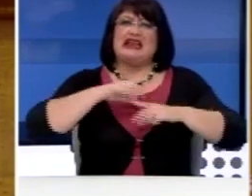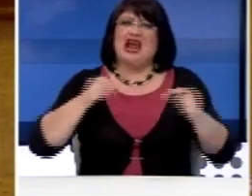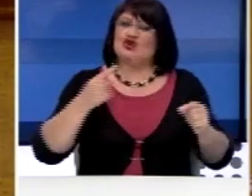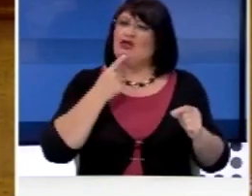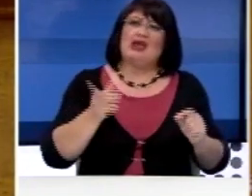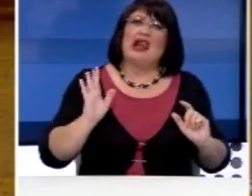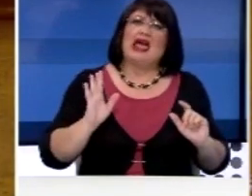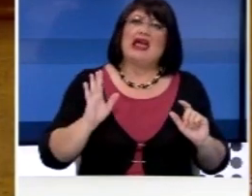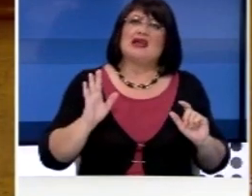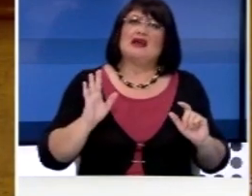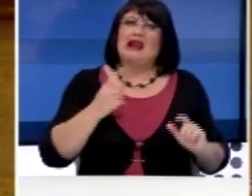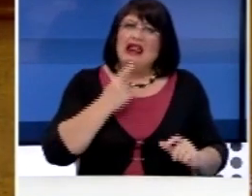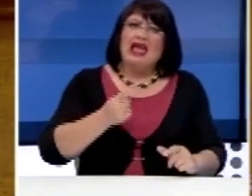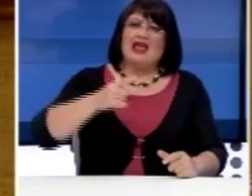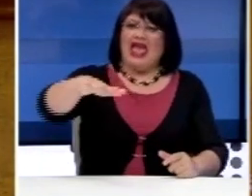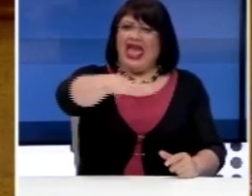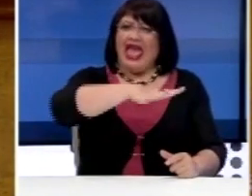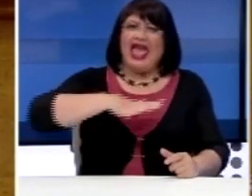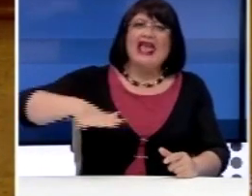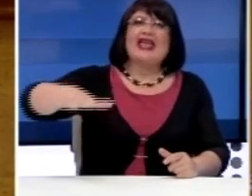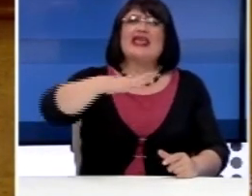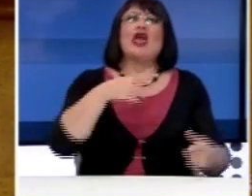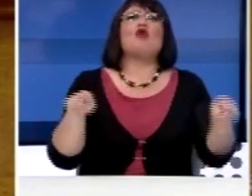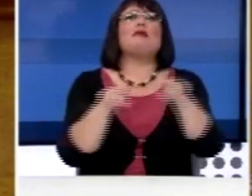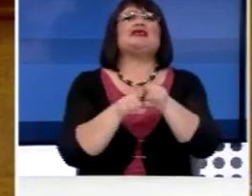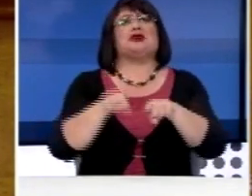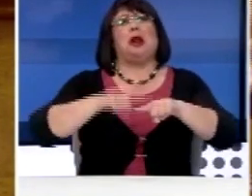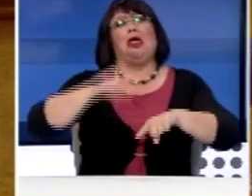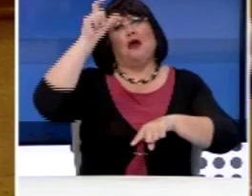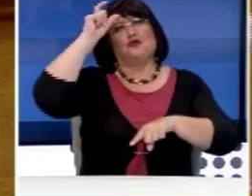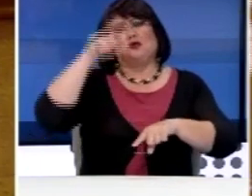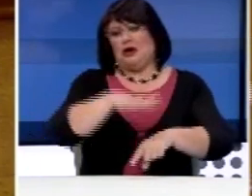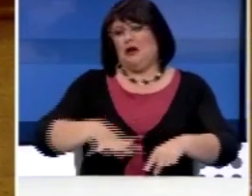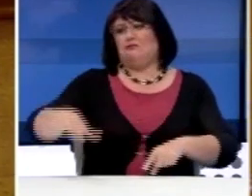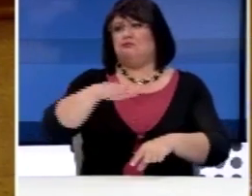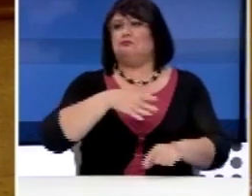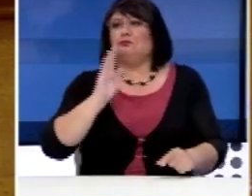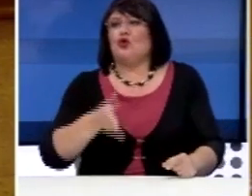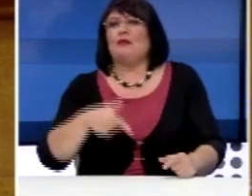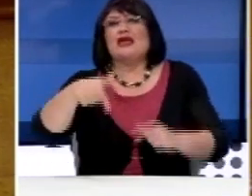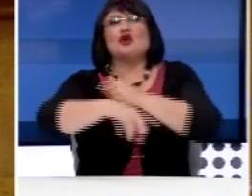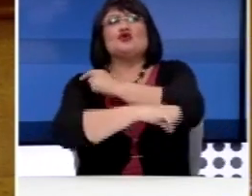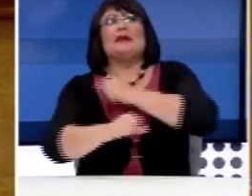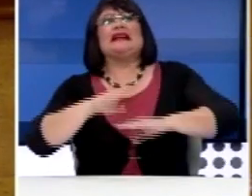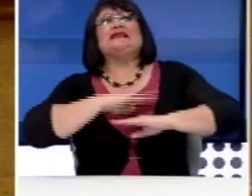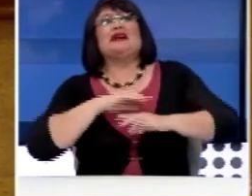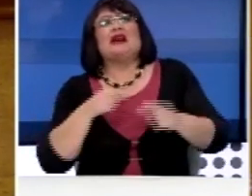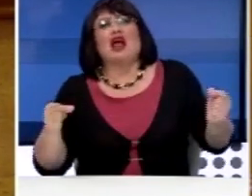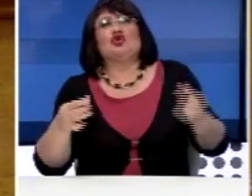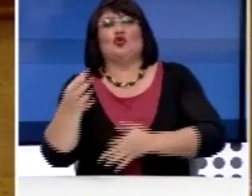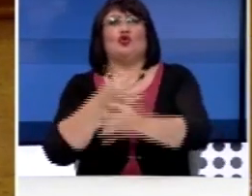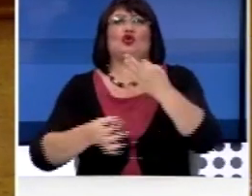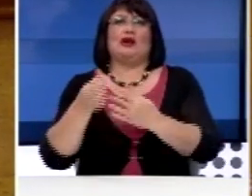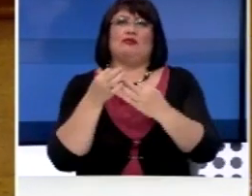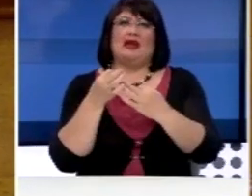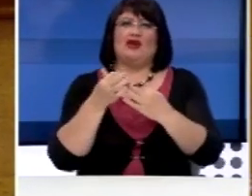που θεωρεί το Αιγαίο ενιαίο επιχειρησιακό χώρο και όπου ο Γενικός Γραμματέας του ΝΑΤΟ δηλώνει ότι οι